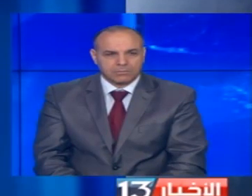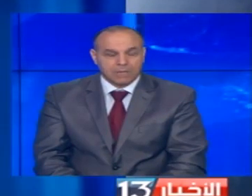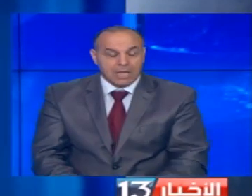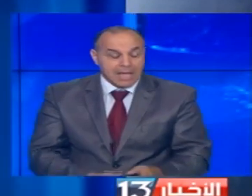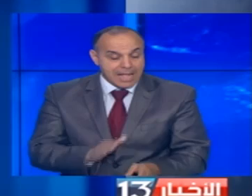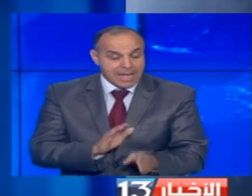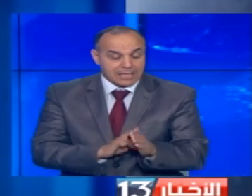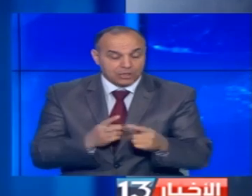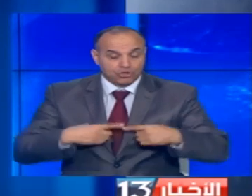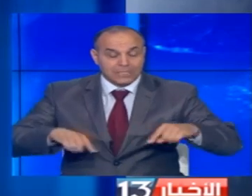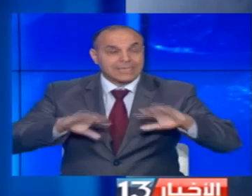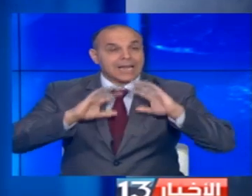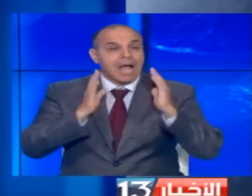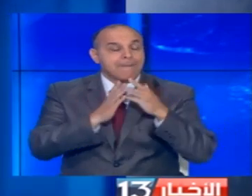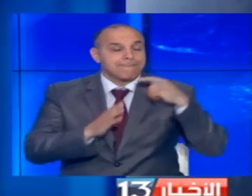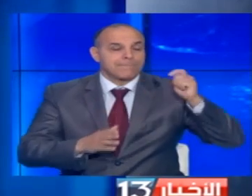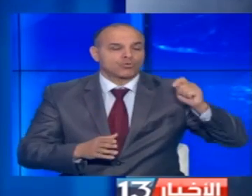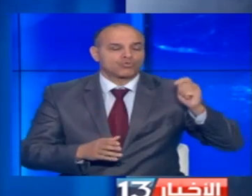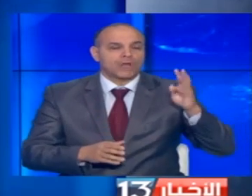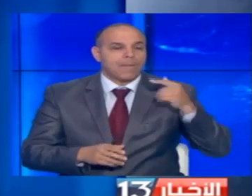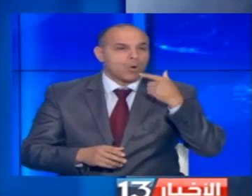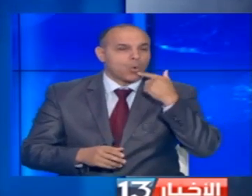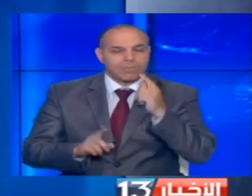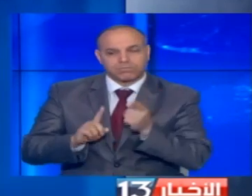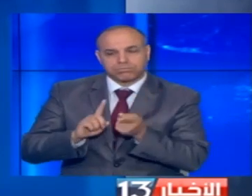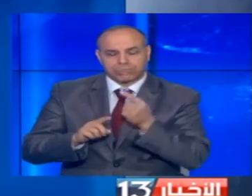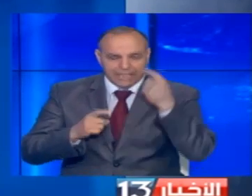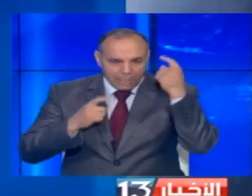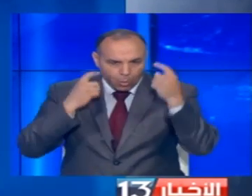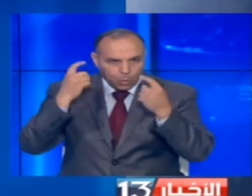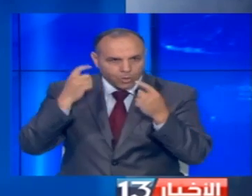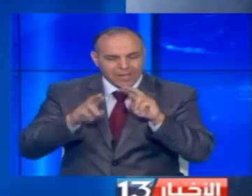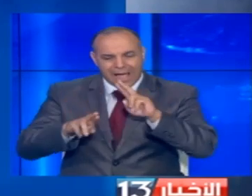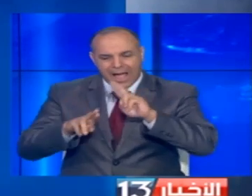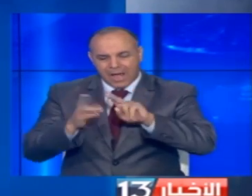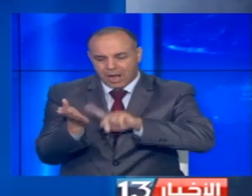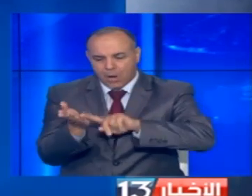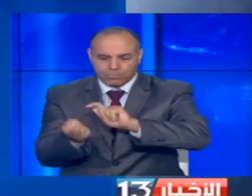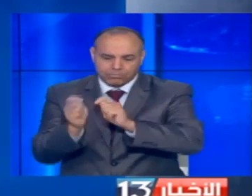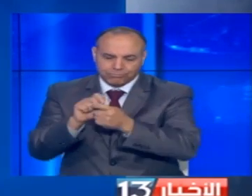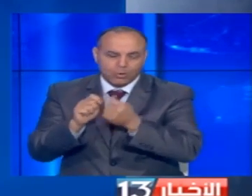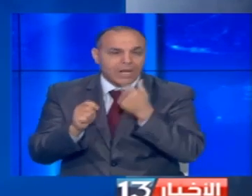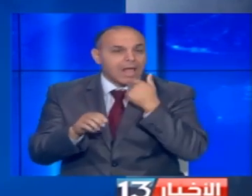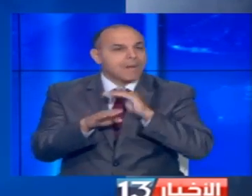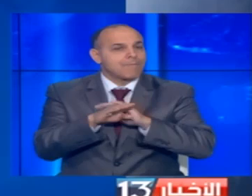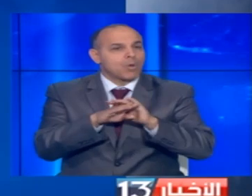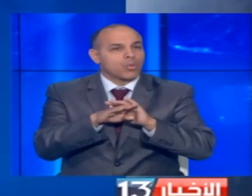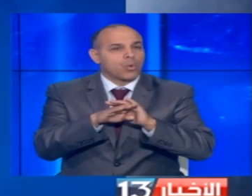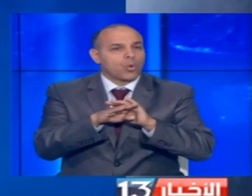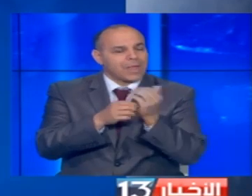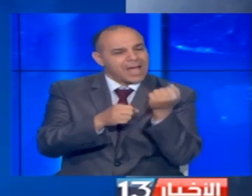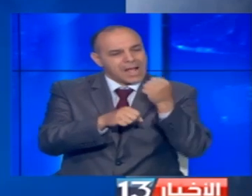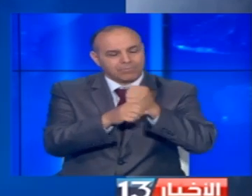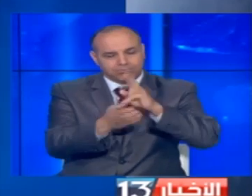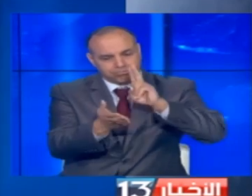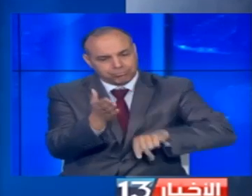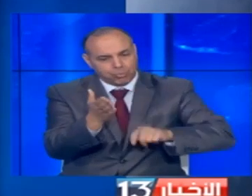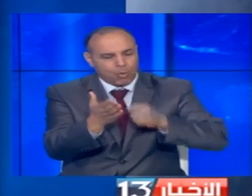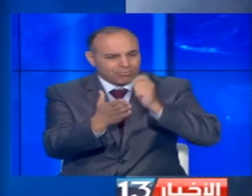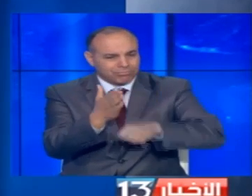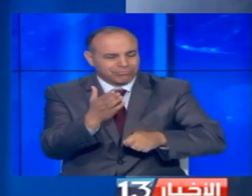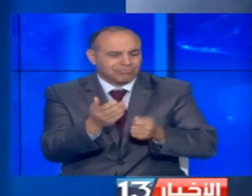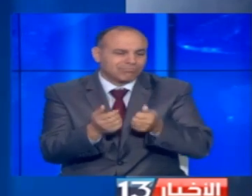انطلقت الجلسه العامه لمجلس النواب الشعب المخصصه للنظر في تنقيح القانون المتعلق باحداث نظام جبائي